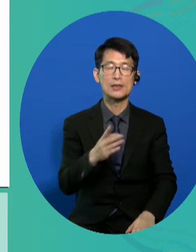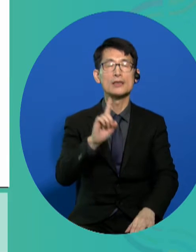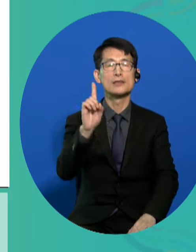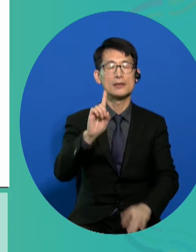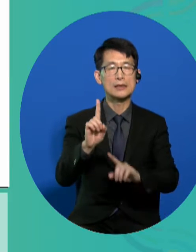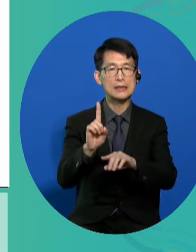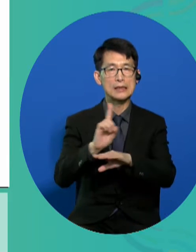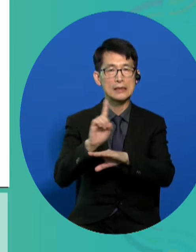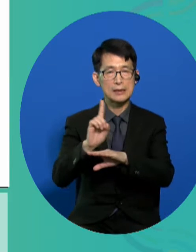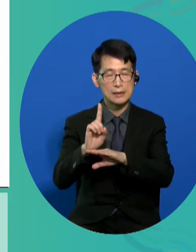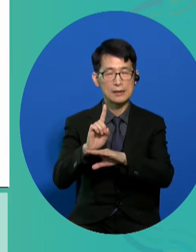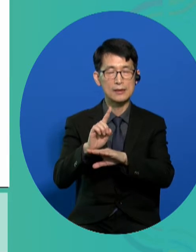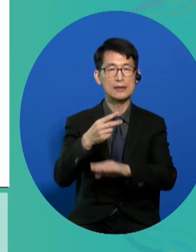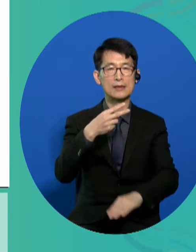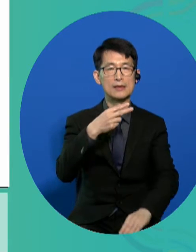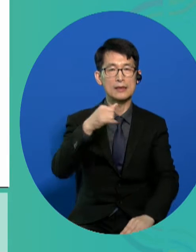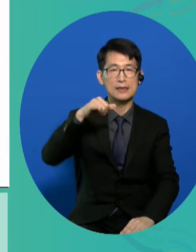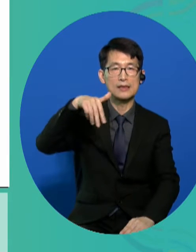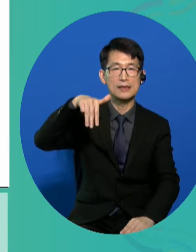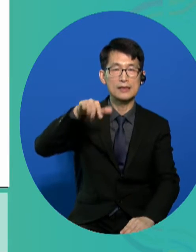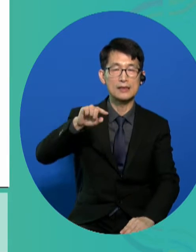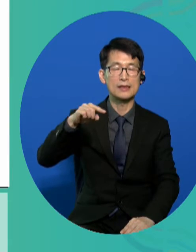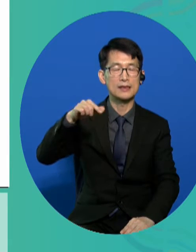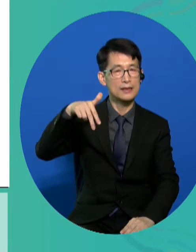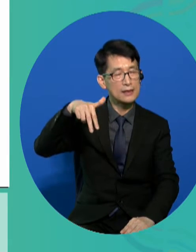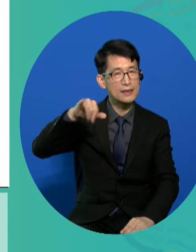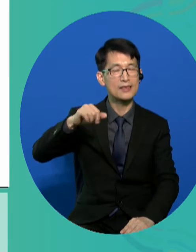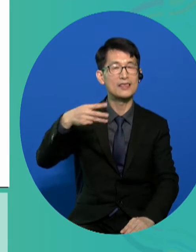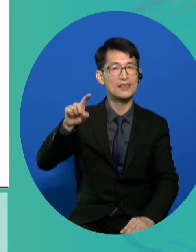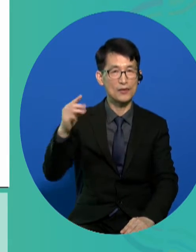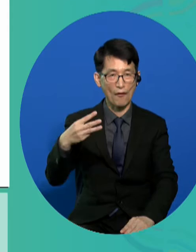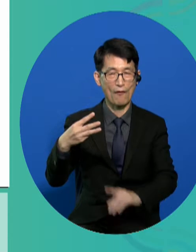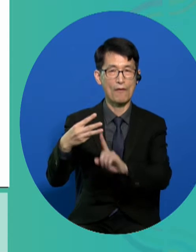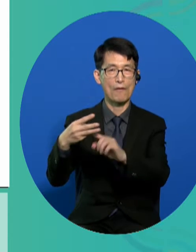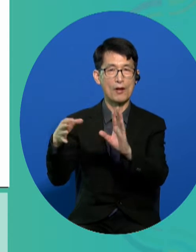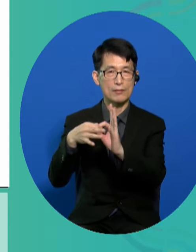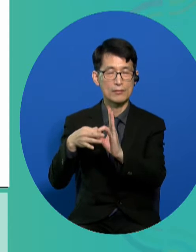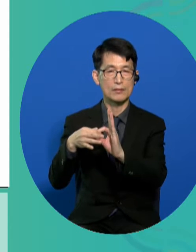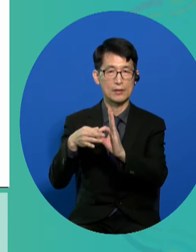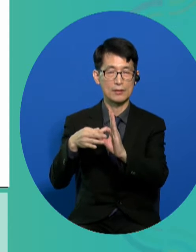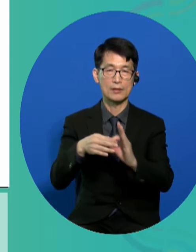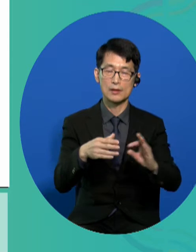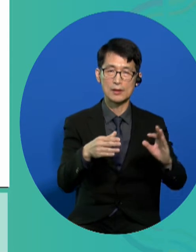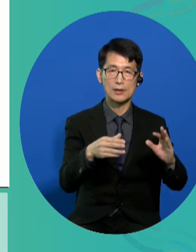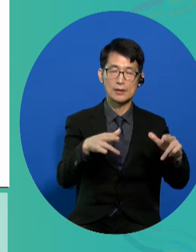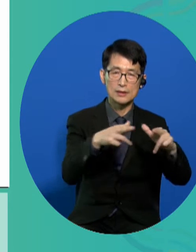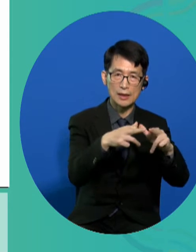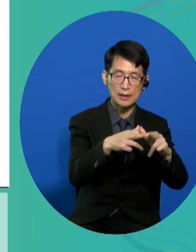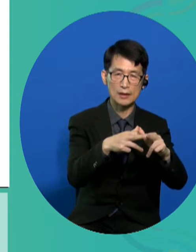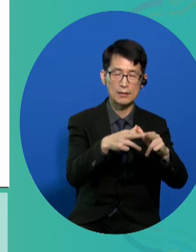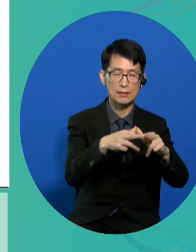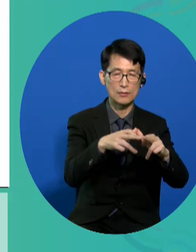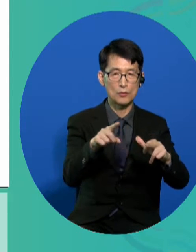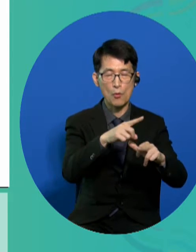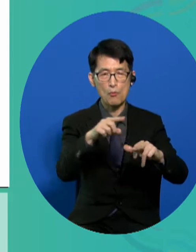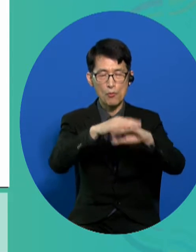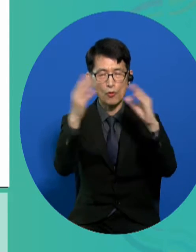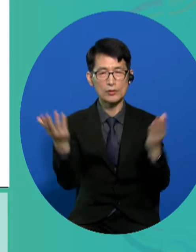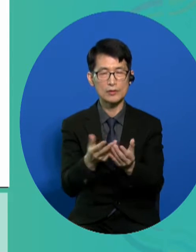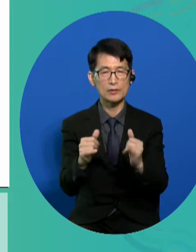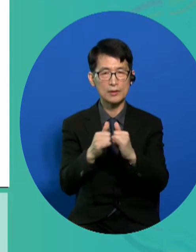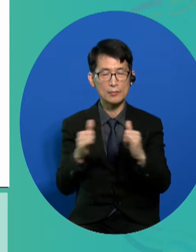디지털 트랜스포메이션, 즉 디지털 전환에 관한 이야기를 하고자 합니다. 장애인 및 고령인구를 포함하여 아직 모든 사람들이 누리지 못하고